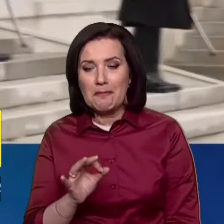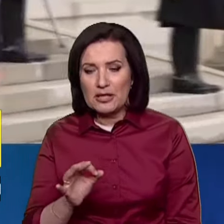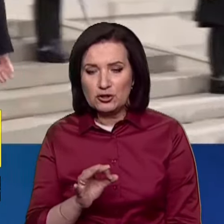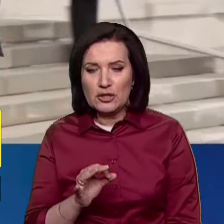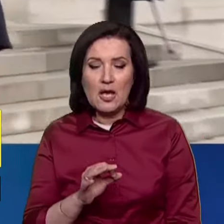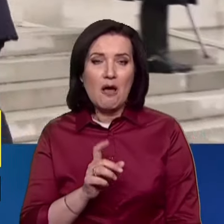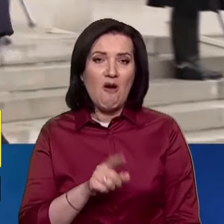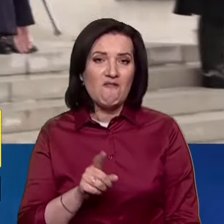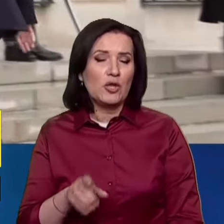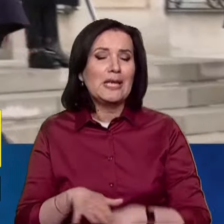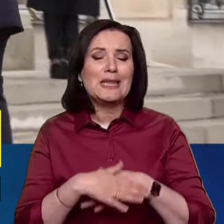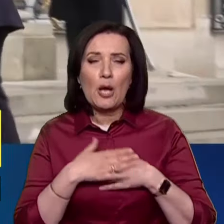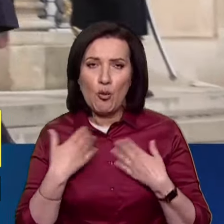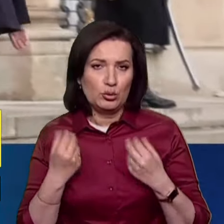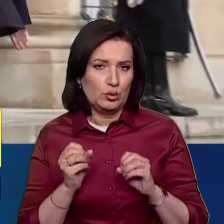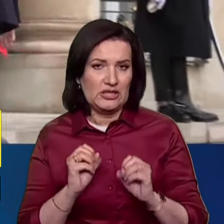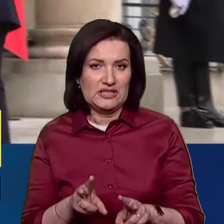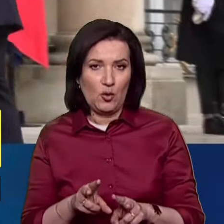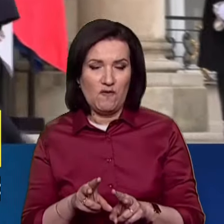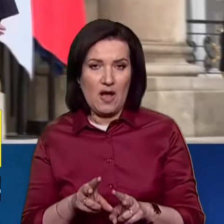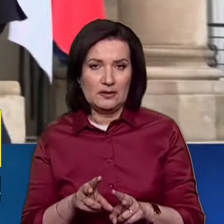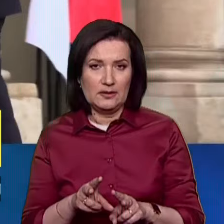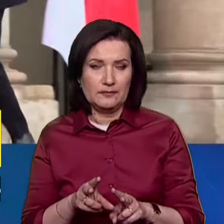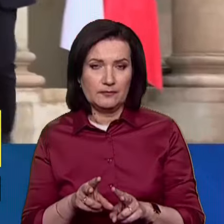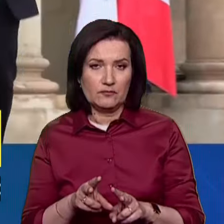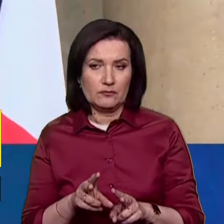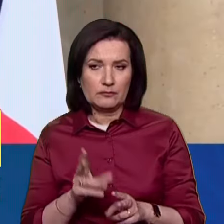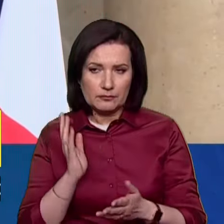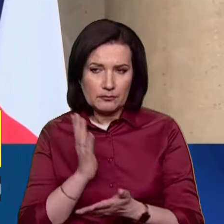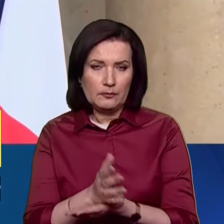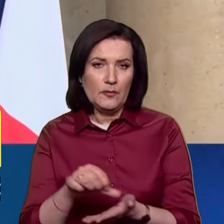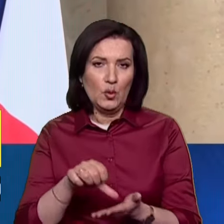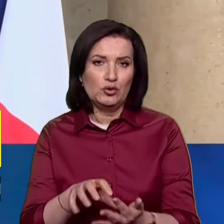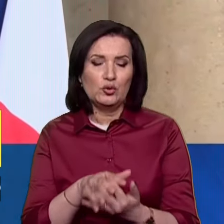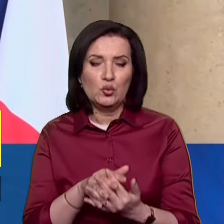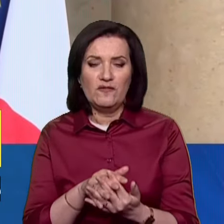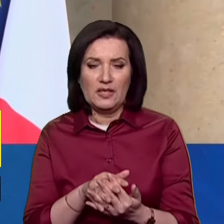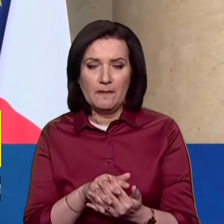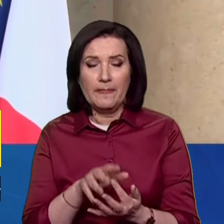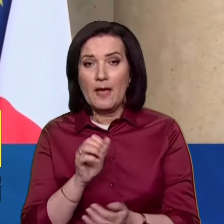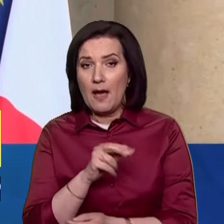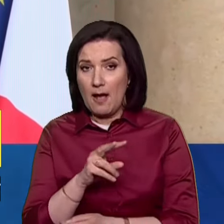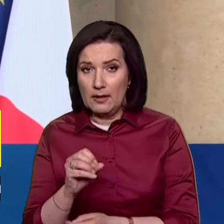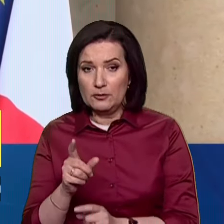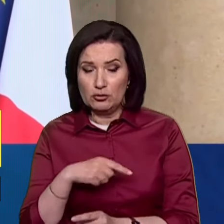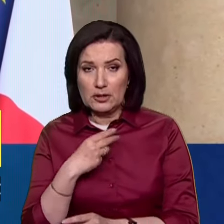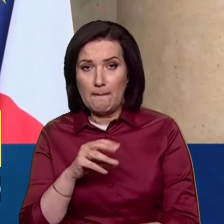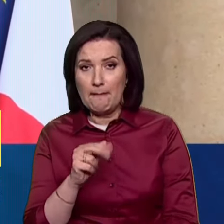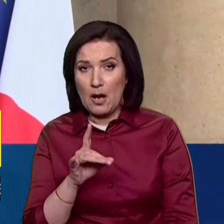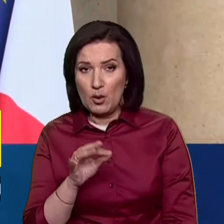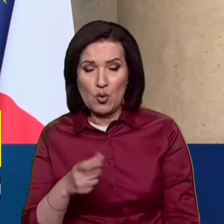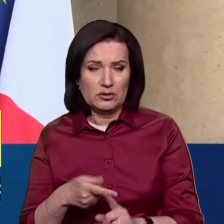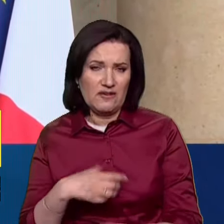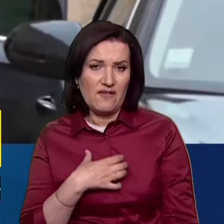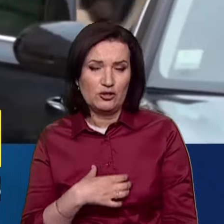Німеччина, вони не хочуть ризикувати прямою участю у війні. Але те, що сказав Макрон, це